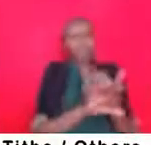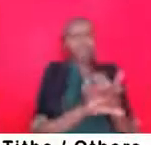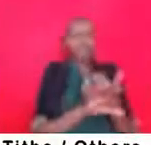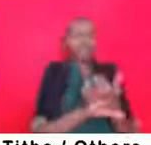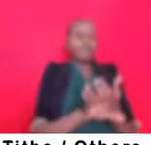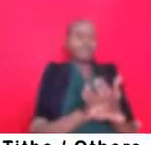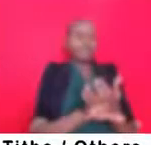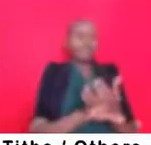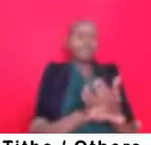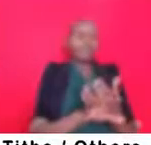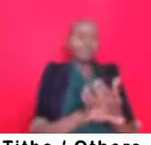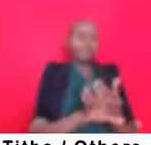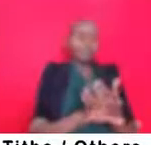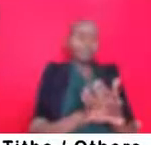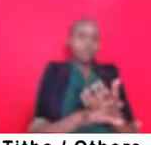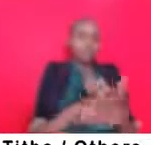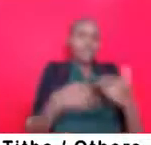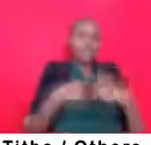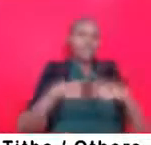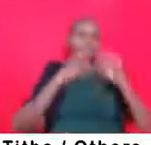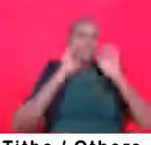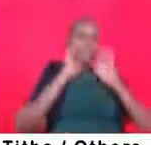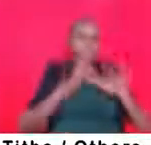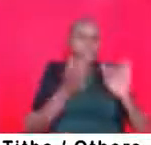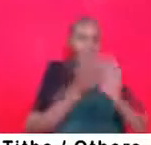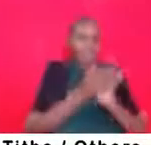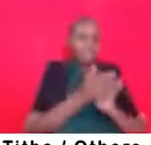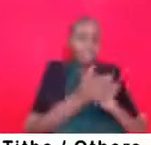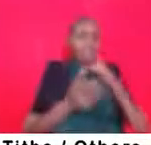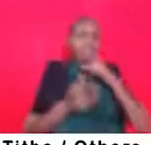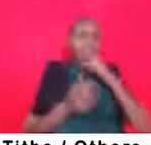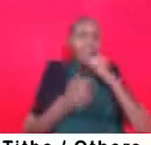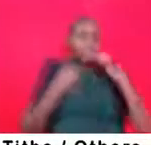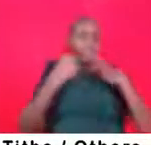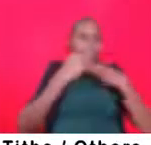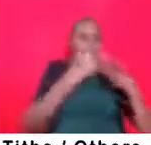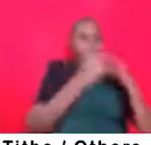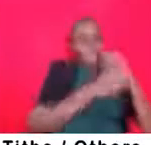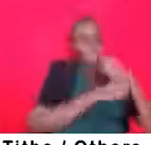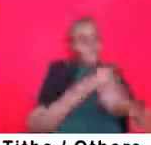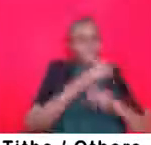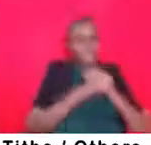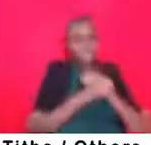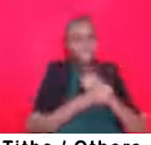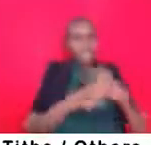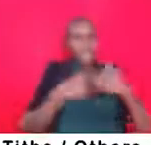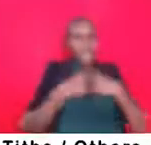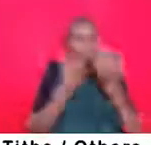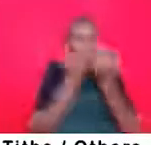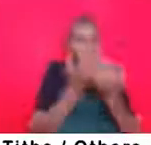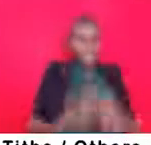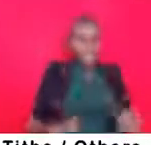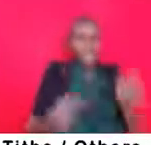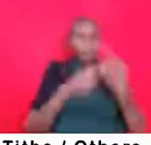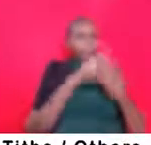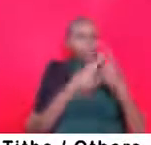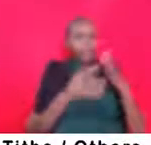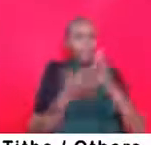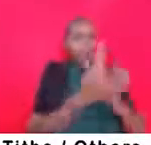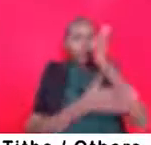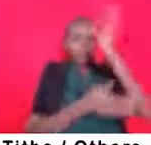haiwezekani. Hakuna venye mzee wa miaka 99 angeweza kupata mtoto, lakini imani